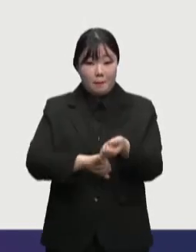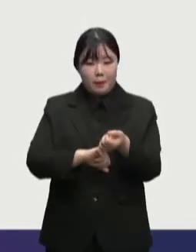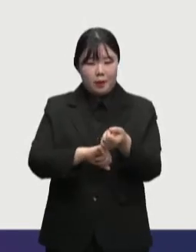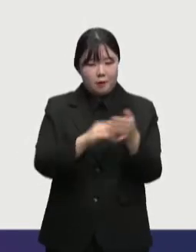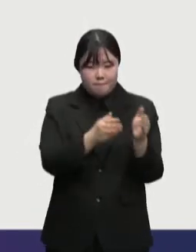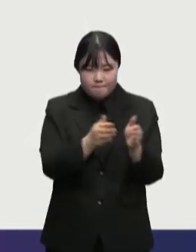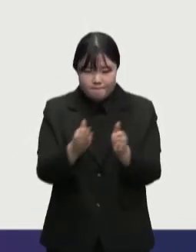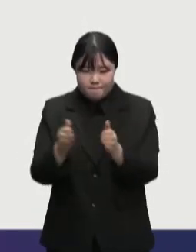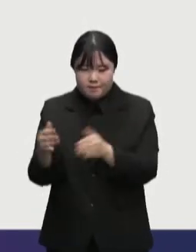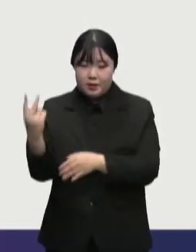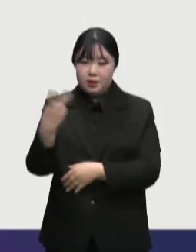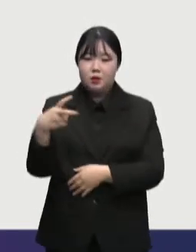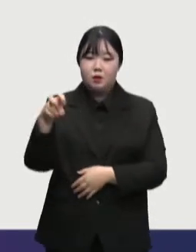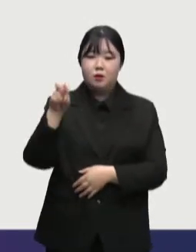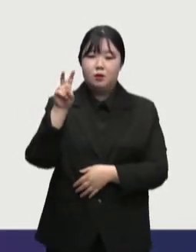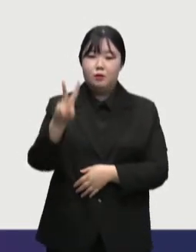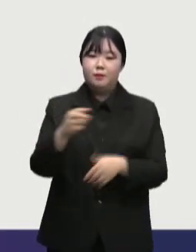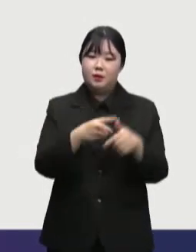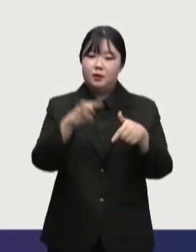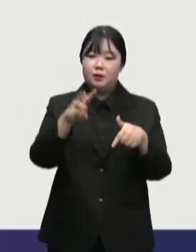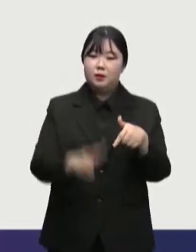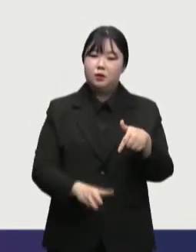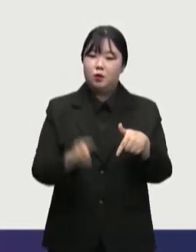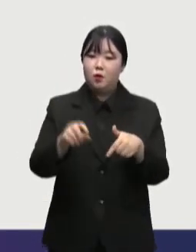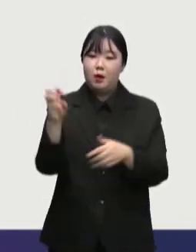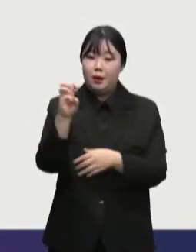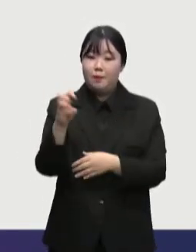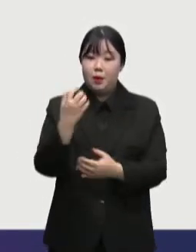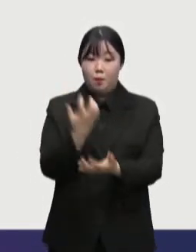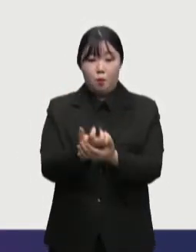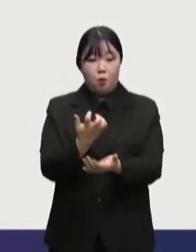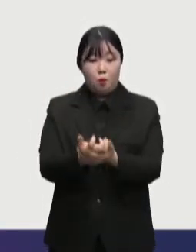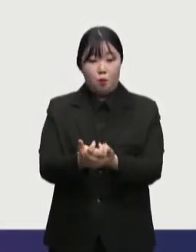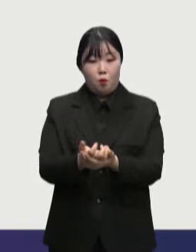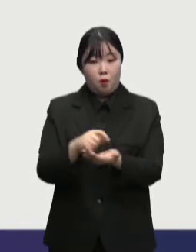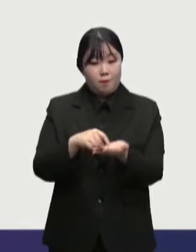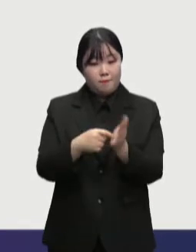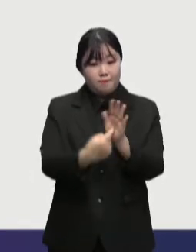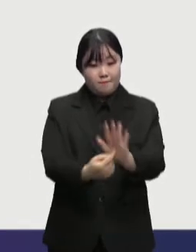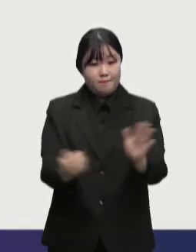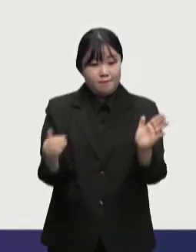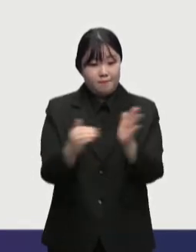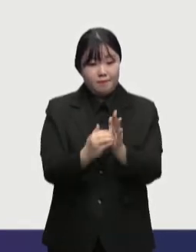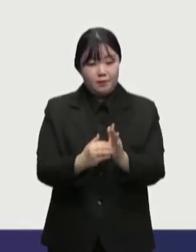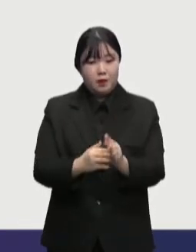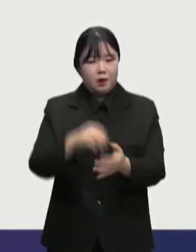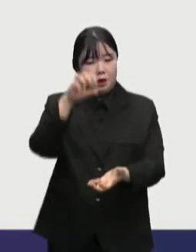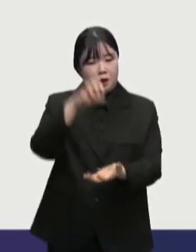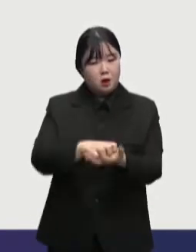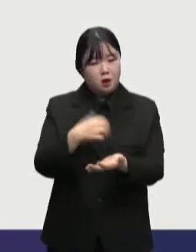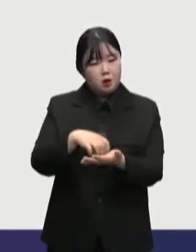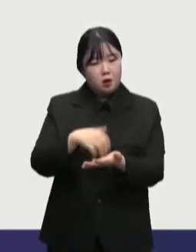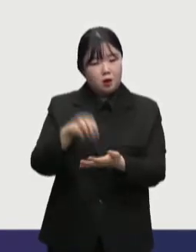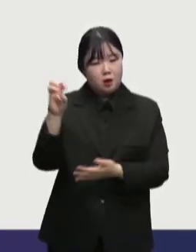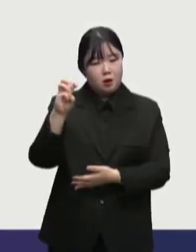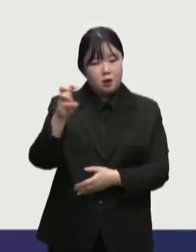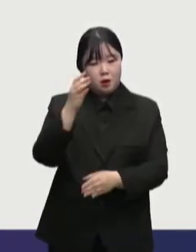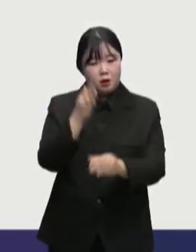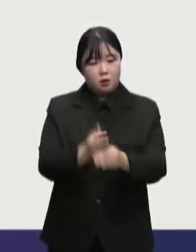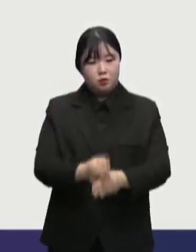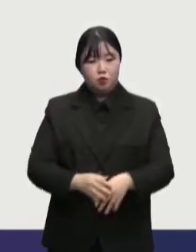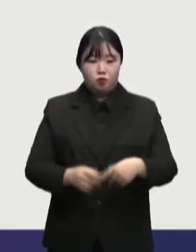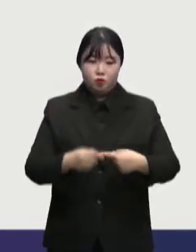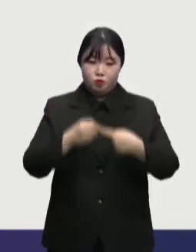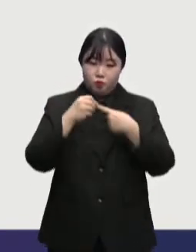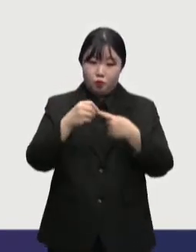정리한 2022 인천 아젠다 30 보고서를 발간했다고 전했는데요. 총 30건의 현안 가운데 첫 번째로 제시된